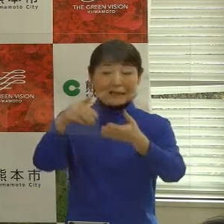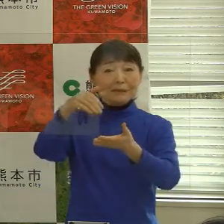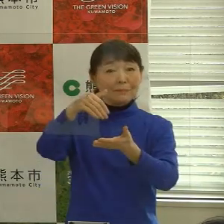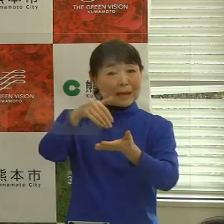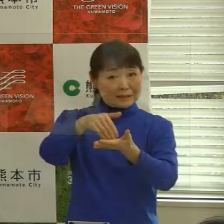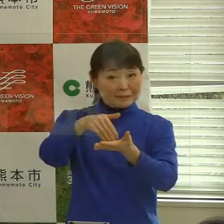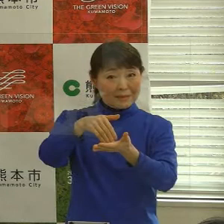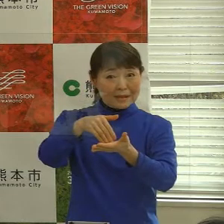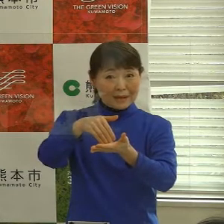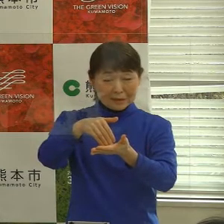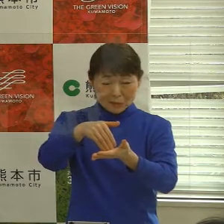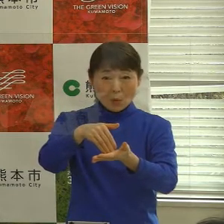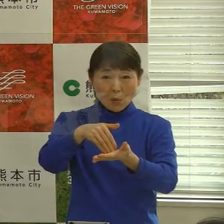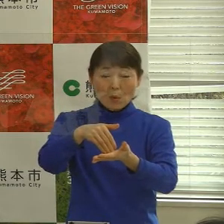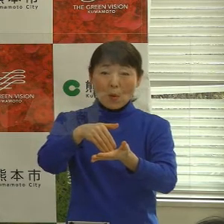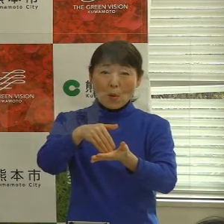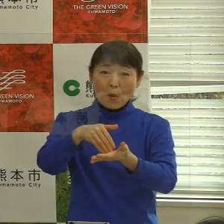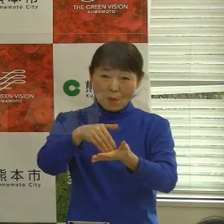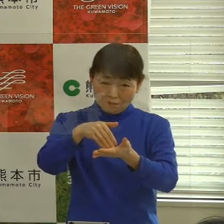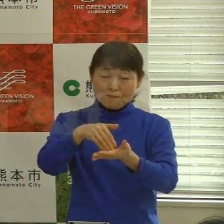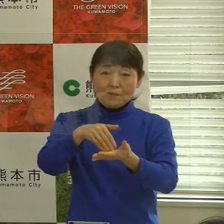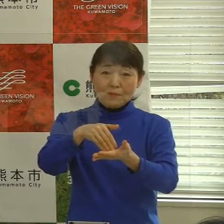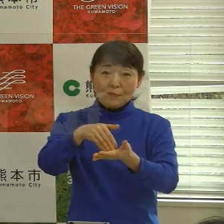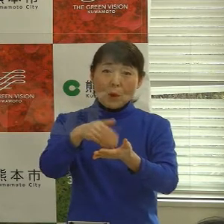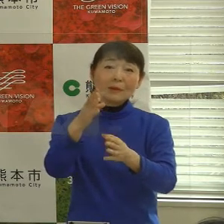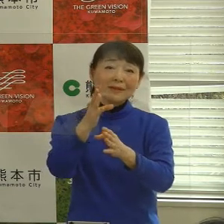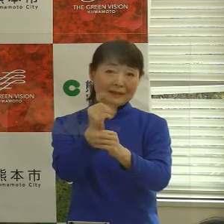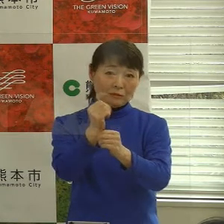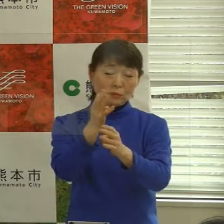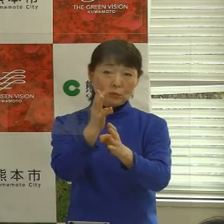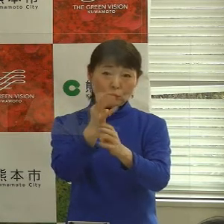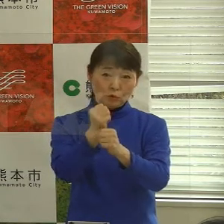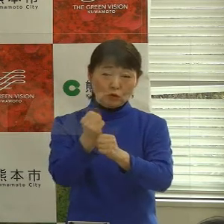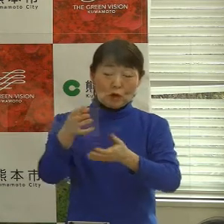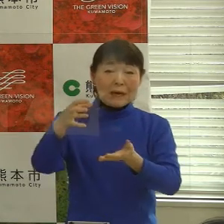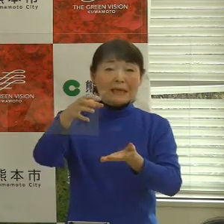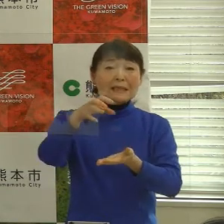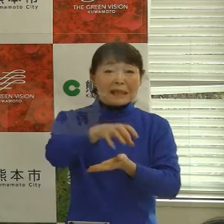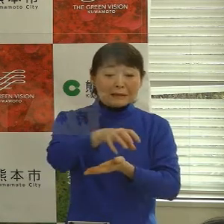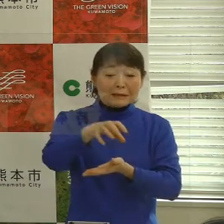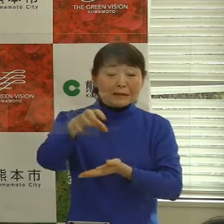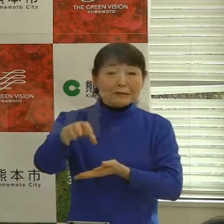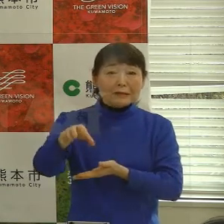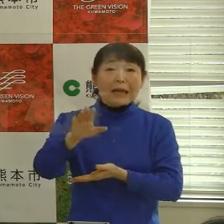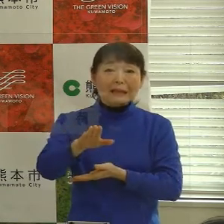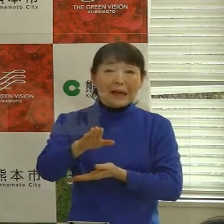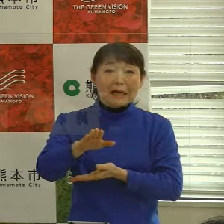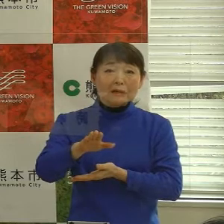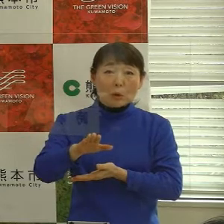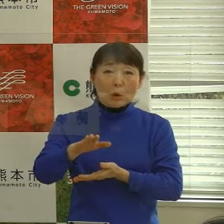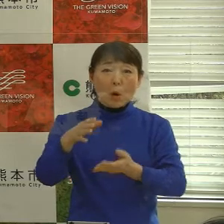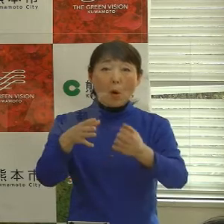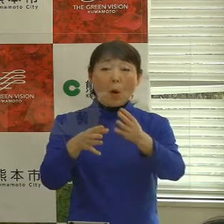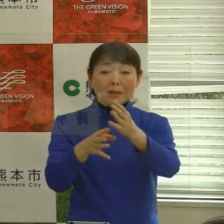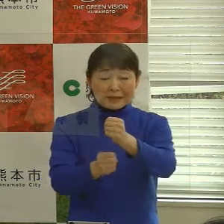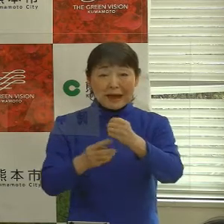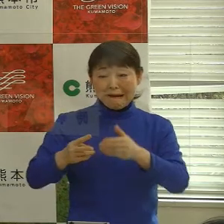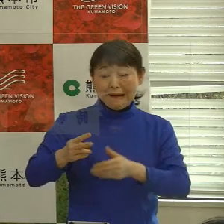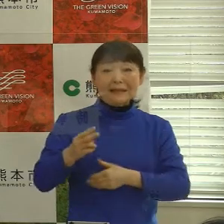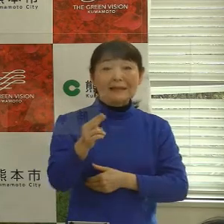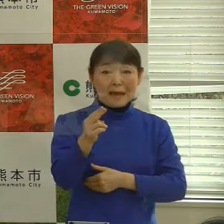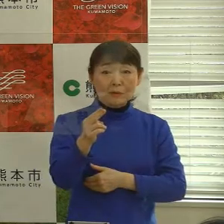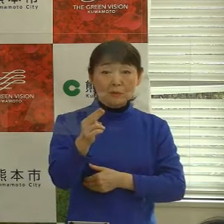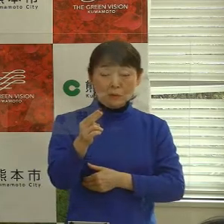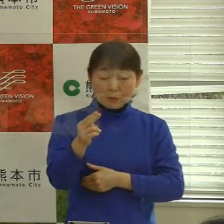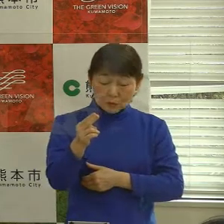述でですね、これは、設置をこれまでしておりましたが、その期限が切れるということ